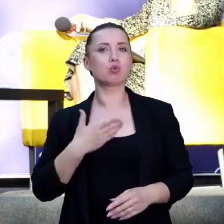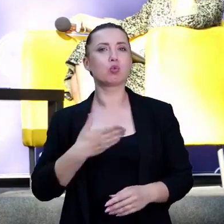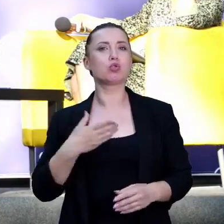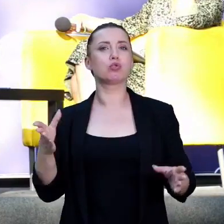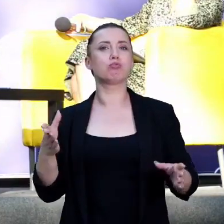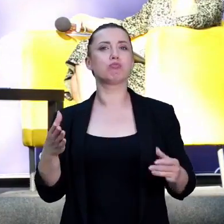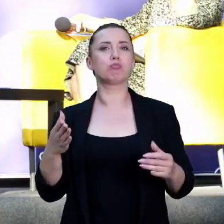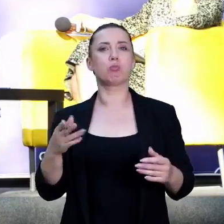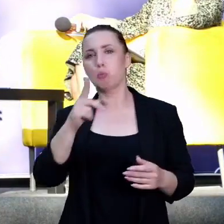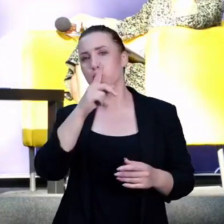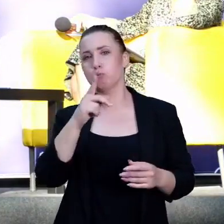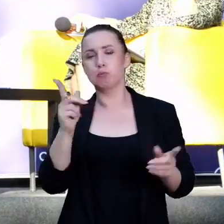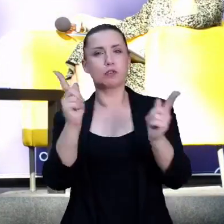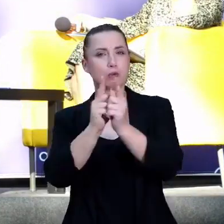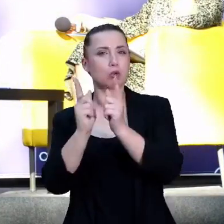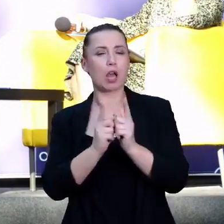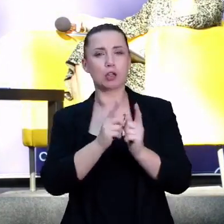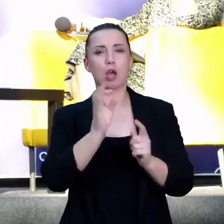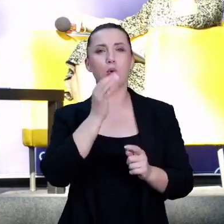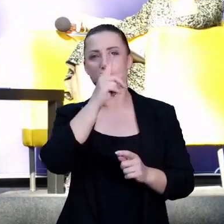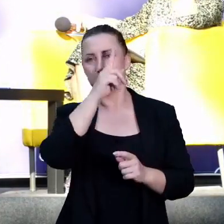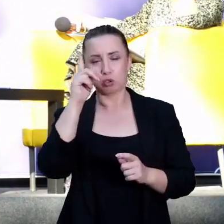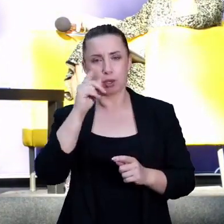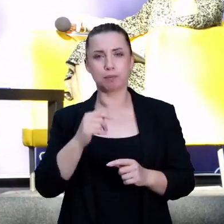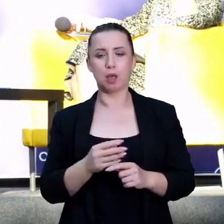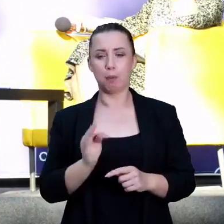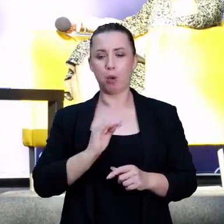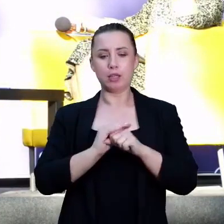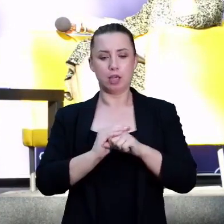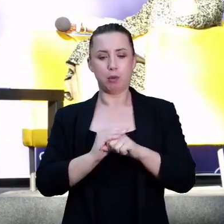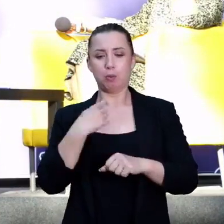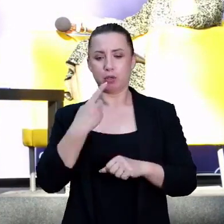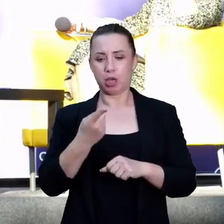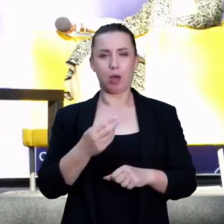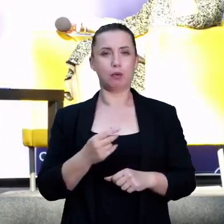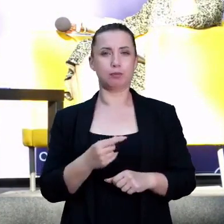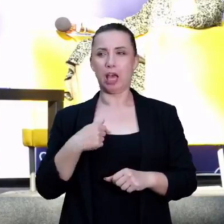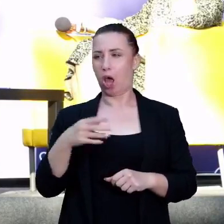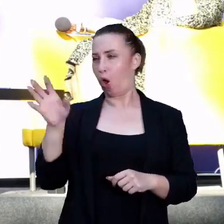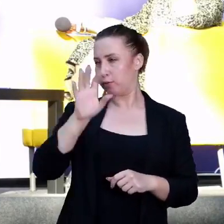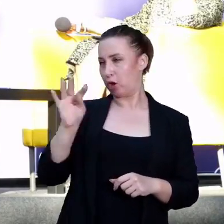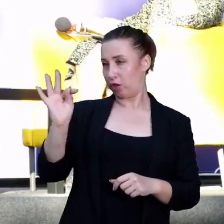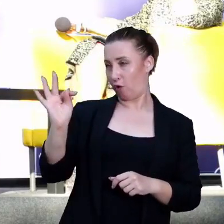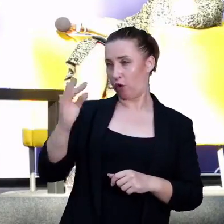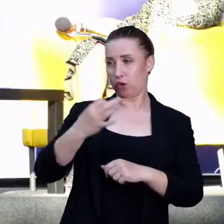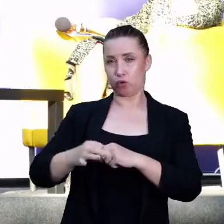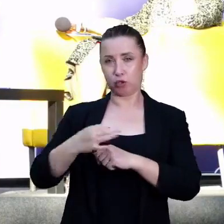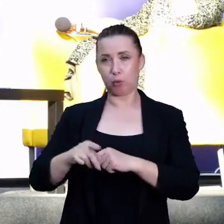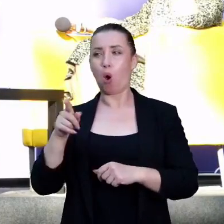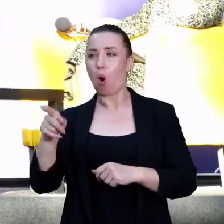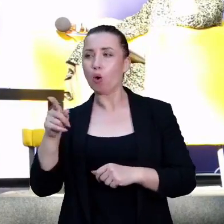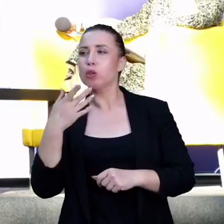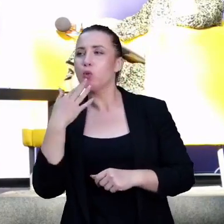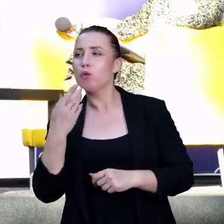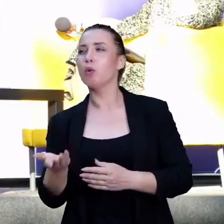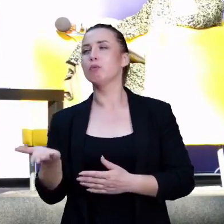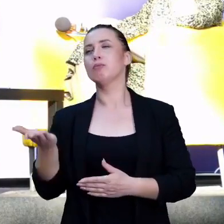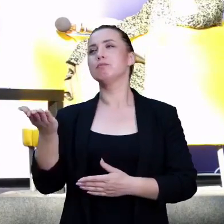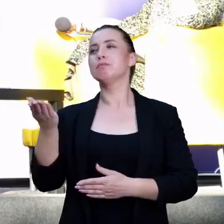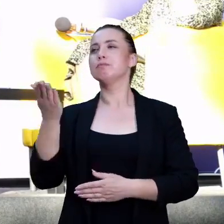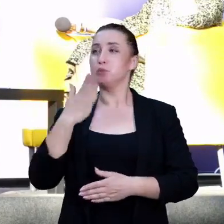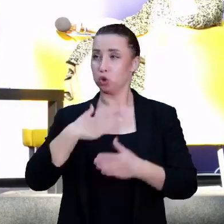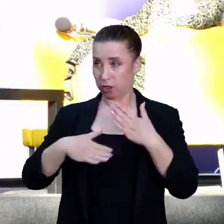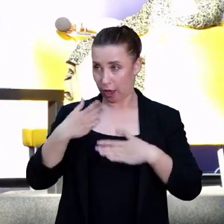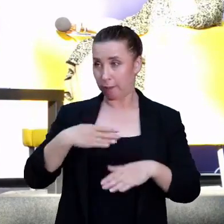coś takiego, że pewna znajoma powiedziała mi, że obserwuję, jak moi studenci wypowiadają się o mnie, jak miło o mnie piszą. Oczywiście to jest